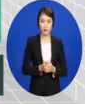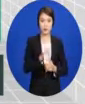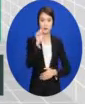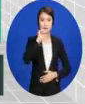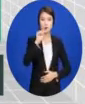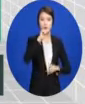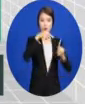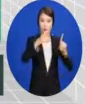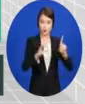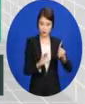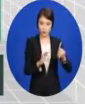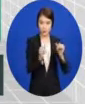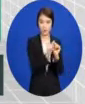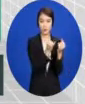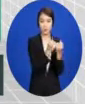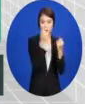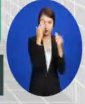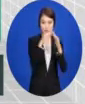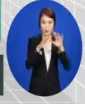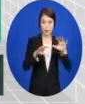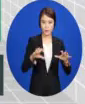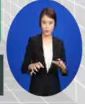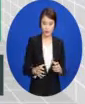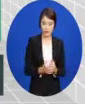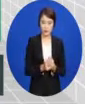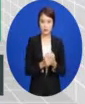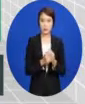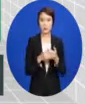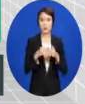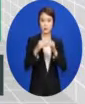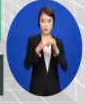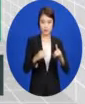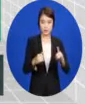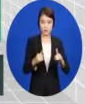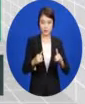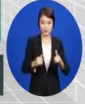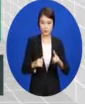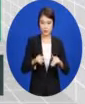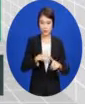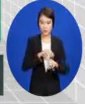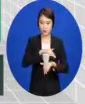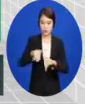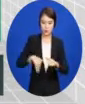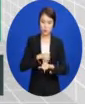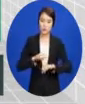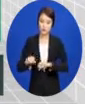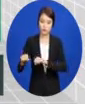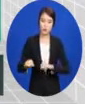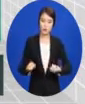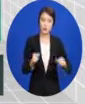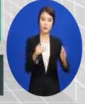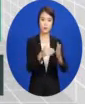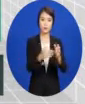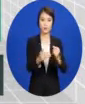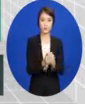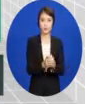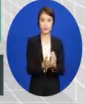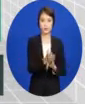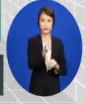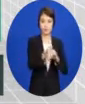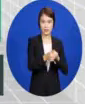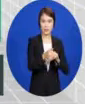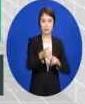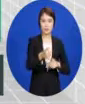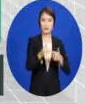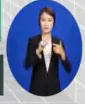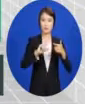새마을 지도자는 지난 10일 쌍용일동 관내 전 지역을 돌며 쓰레기 청소를 실시했습니다. 구본영 시장은